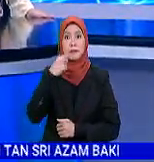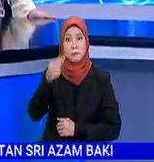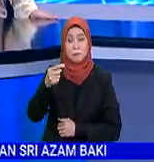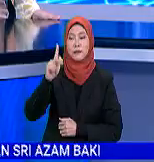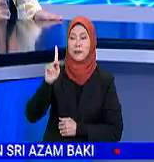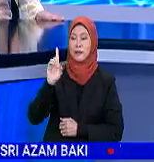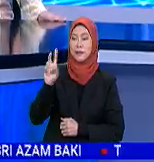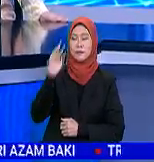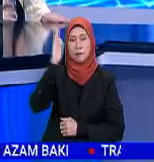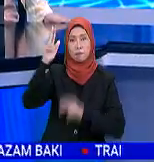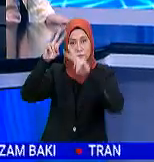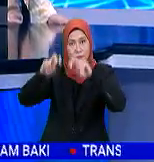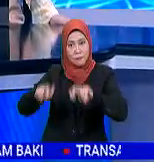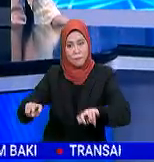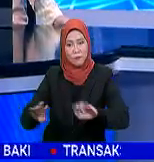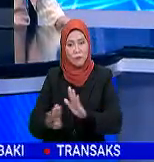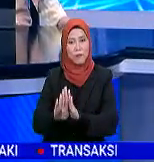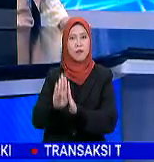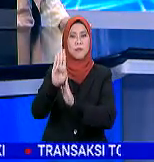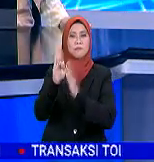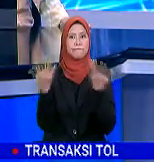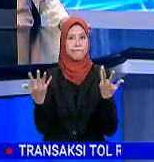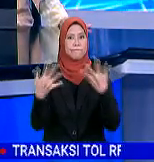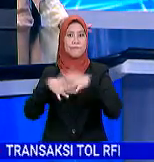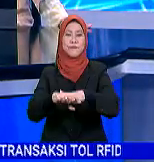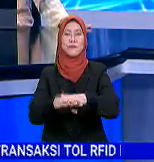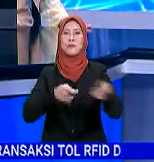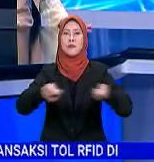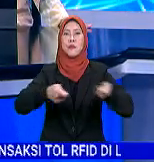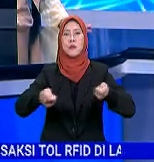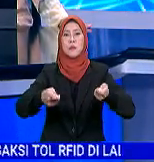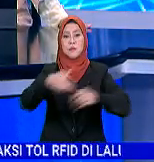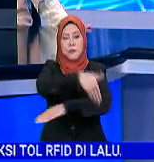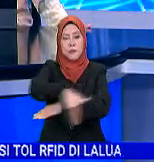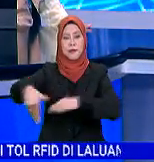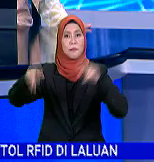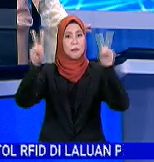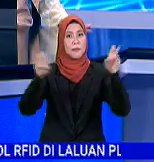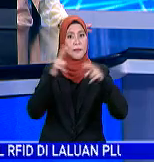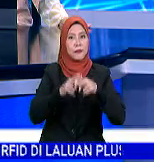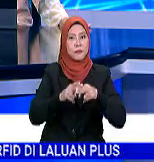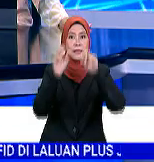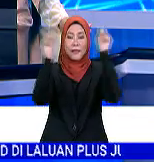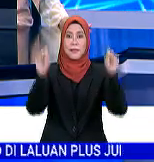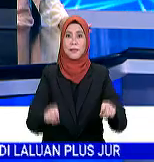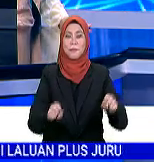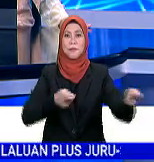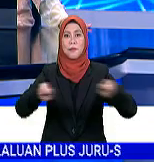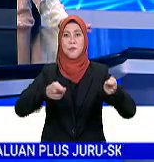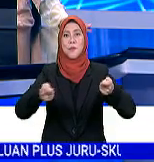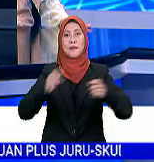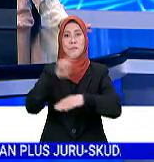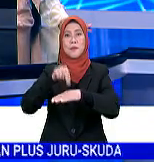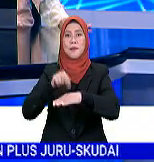akan memulakan kajian pembangunan sistem integrasi kawalan sempadan yang dikenali sebagai Sistem Kawalan Sempadan